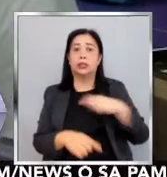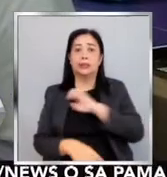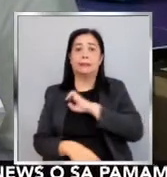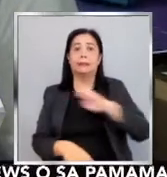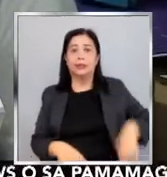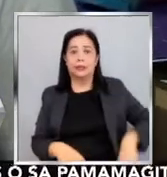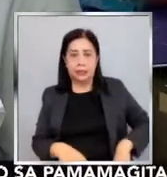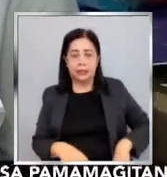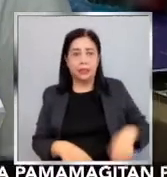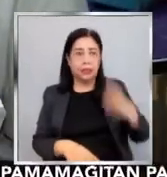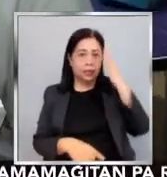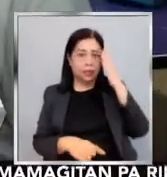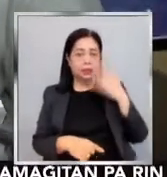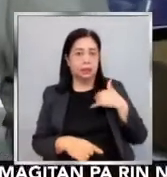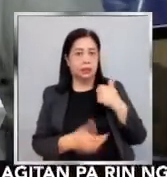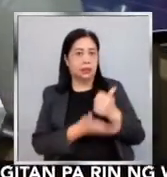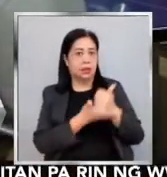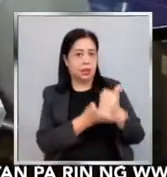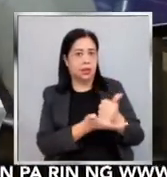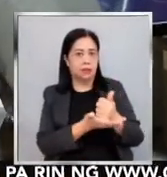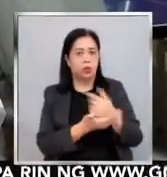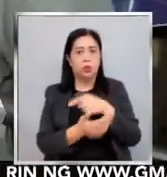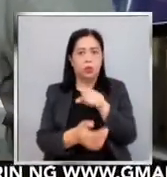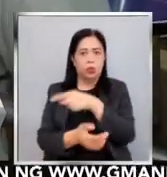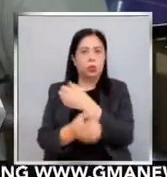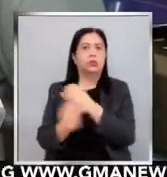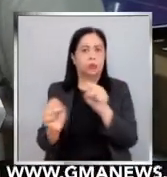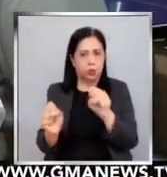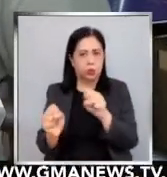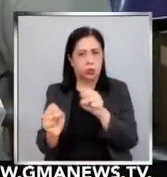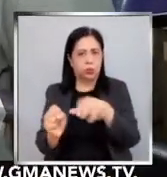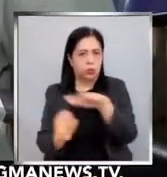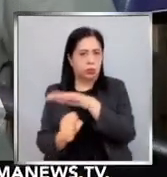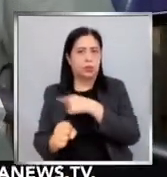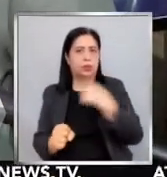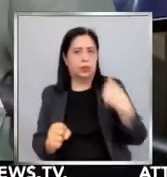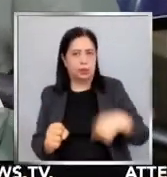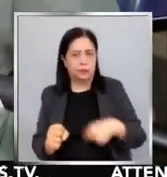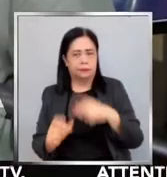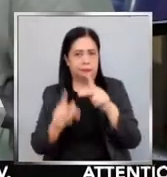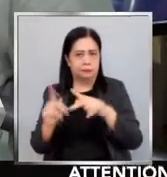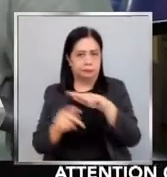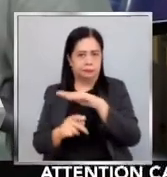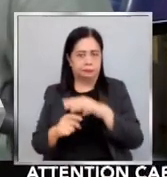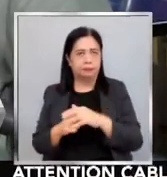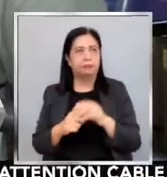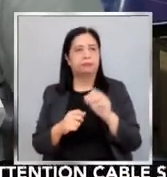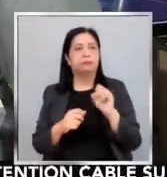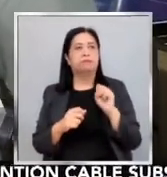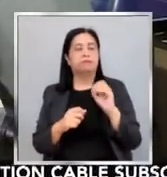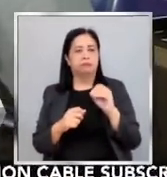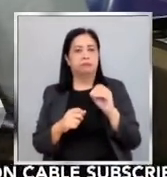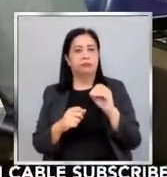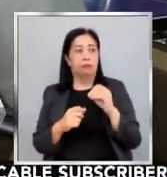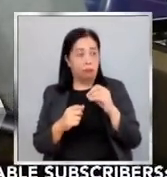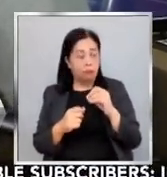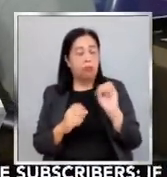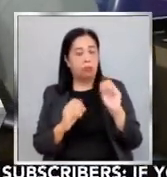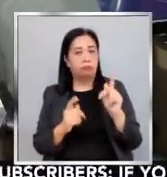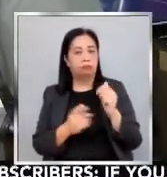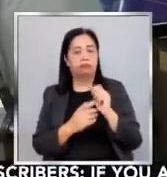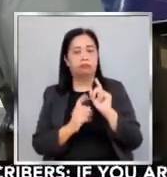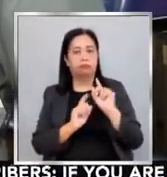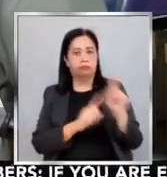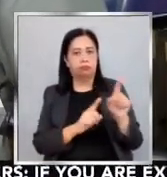requesting our office to rescue Chinese national. So acting on that, we form a